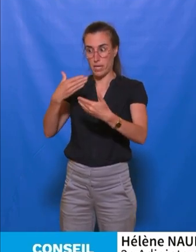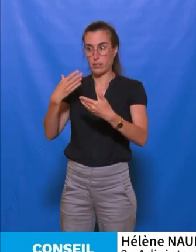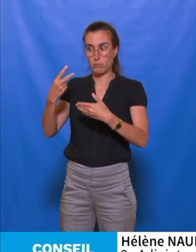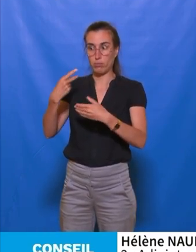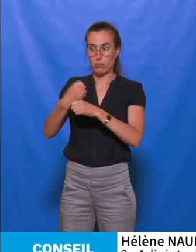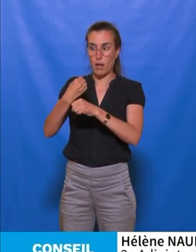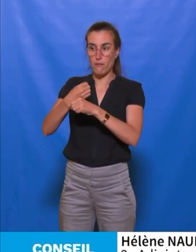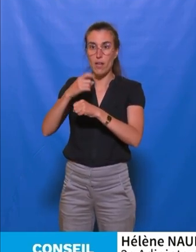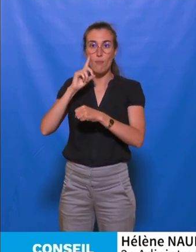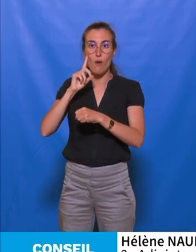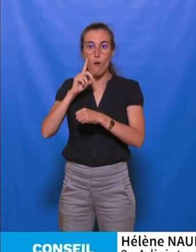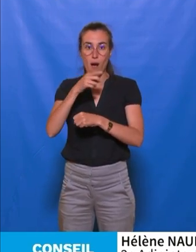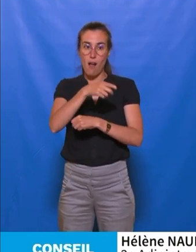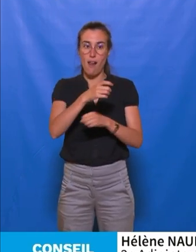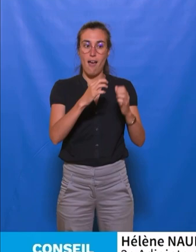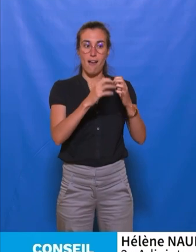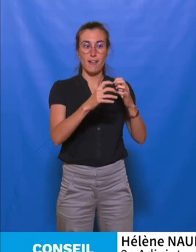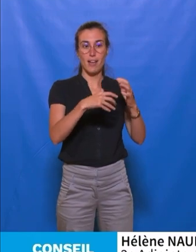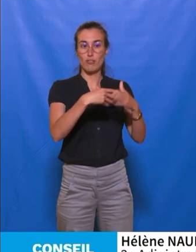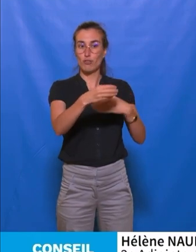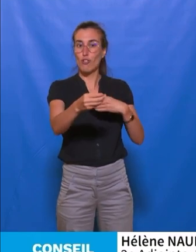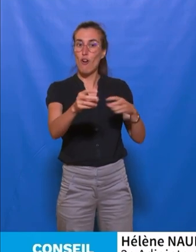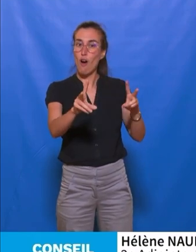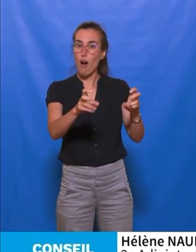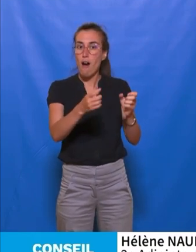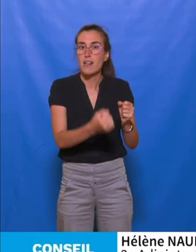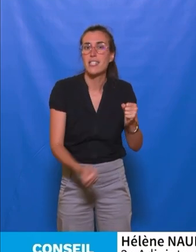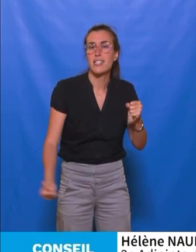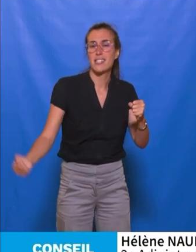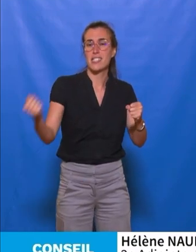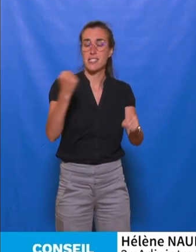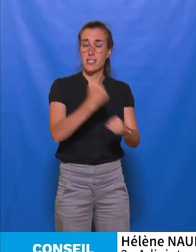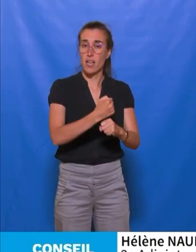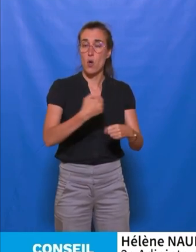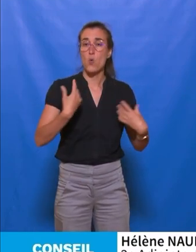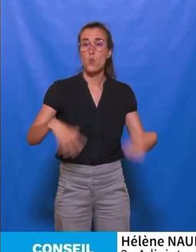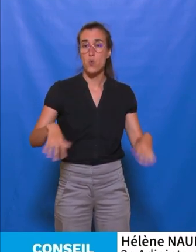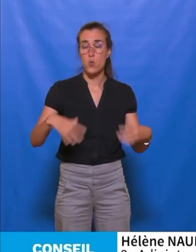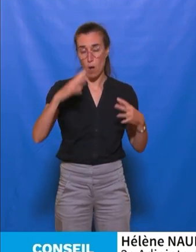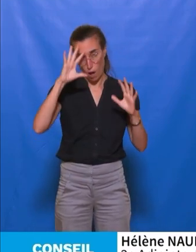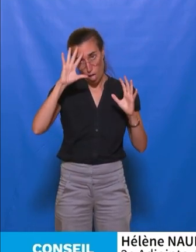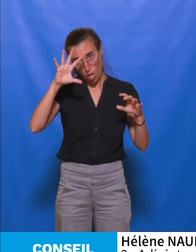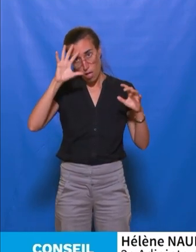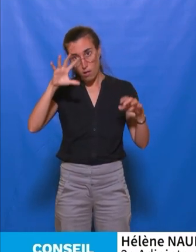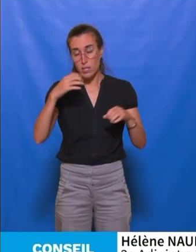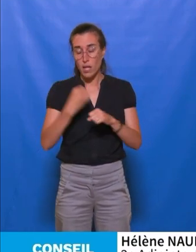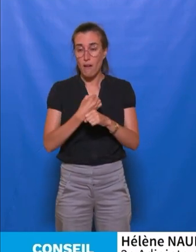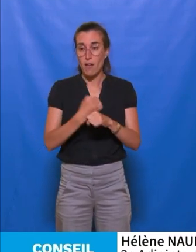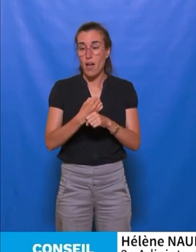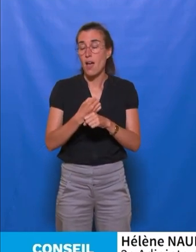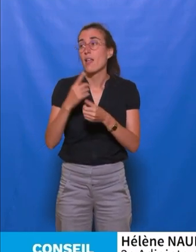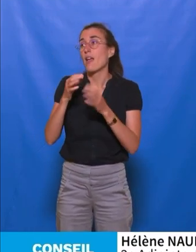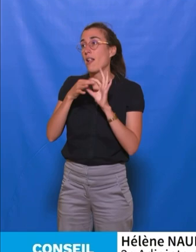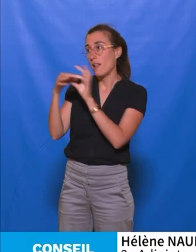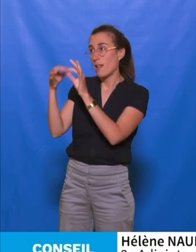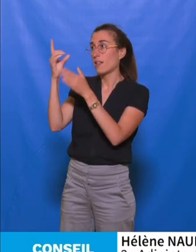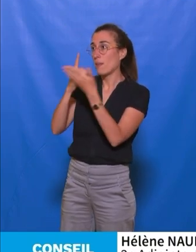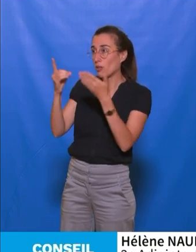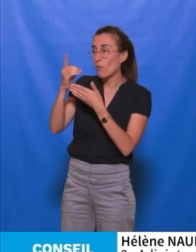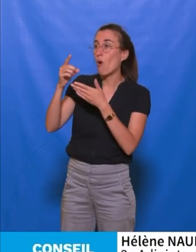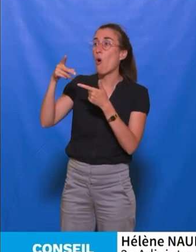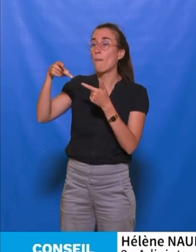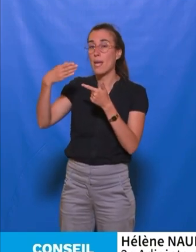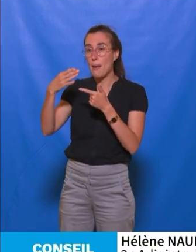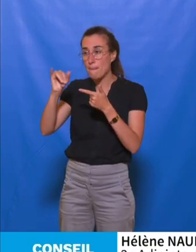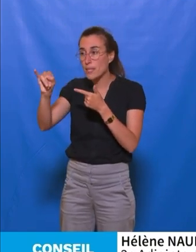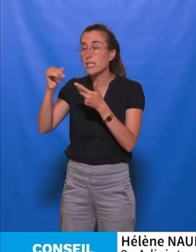du dehors qui est à venir, parce que ce n'est pas si simple, parce que ça a supposé beaucoup de travail avec le département, la PMI, la CAF et puis la ville